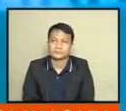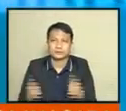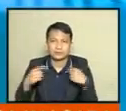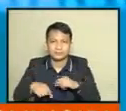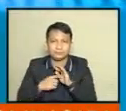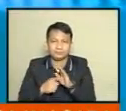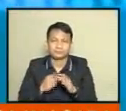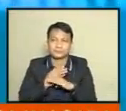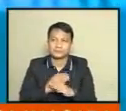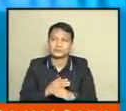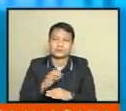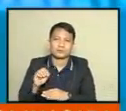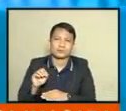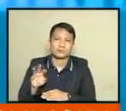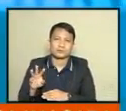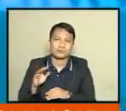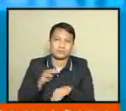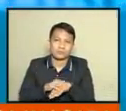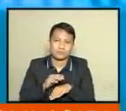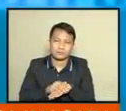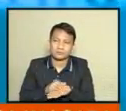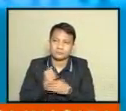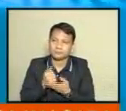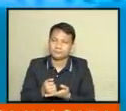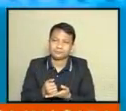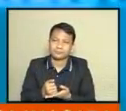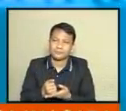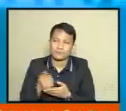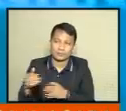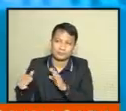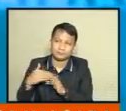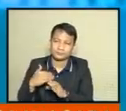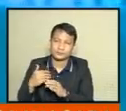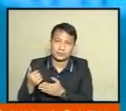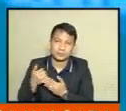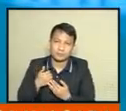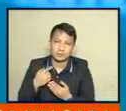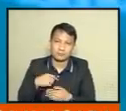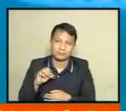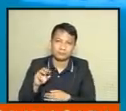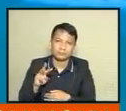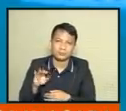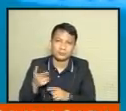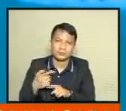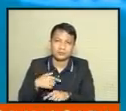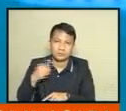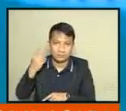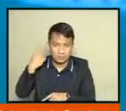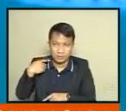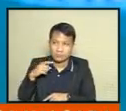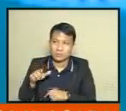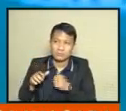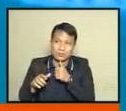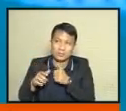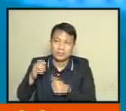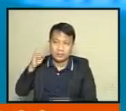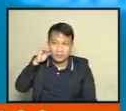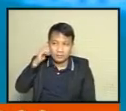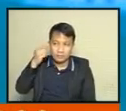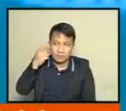Dito naman tayo sa sandigan ng mga inapin nating kababayan, ang OFW Alert. Nagpapatulong po sa atin ang OFW sa Dammam na si Ma'am